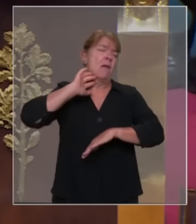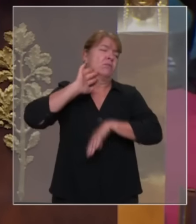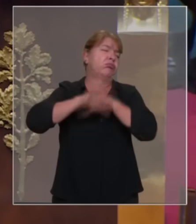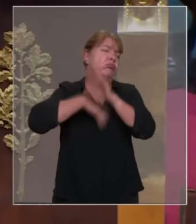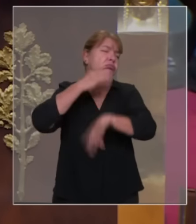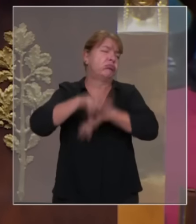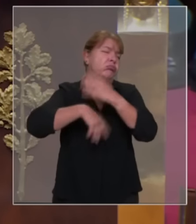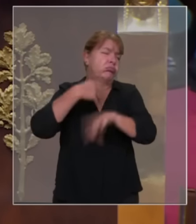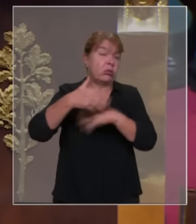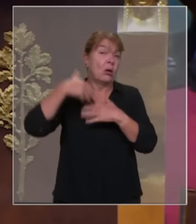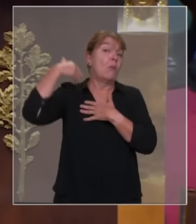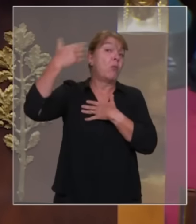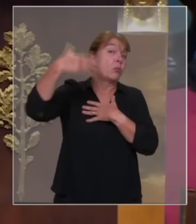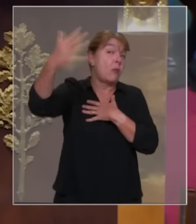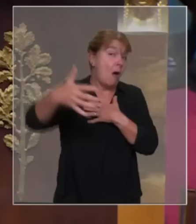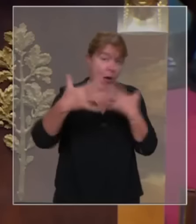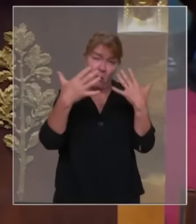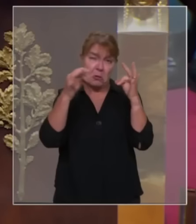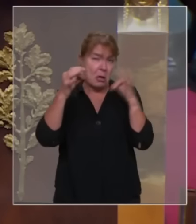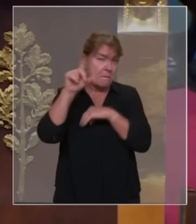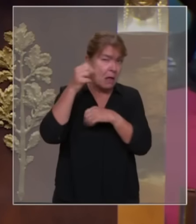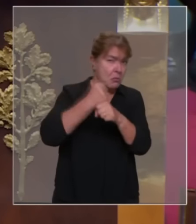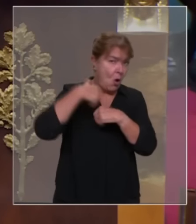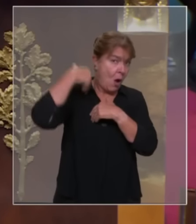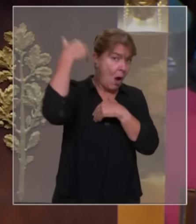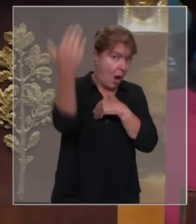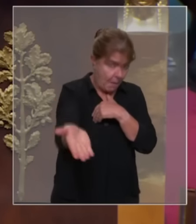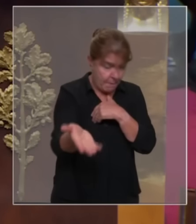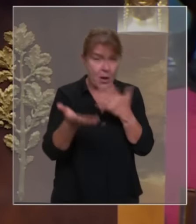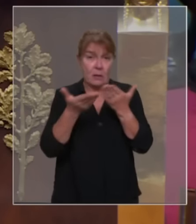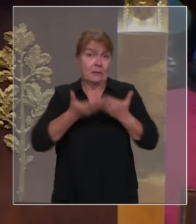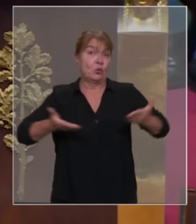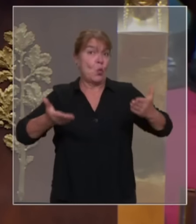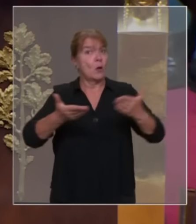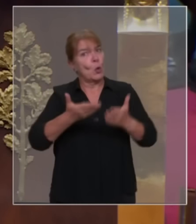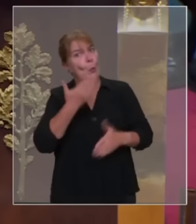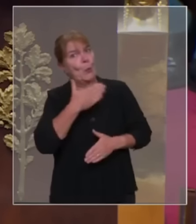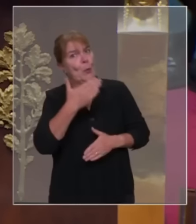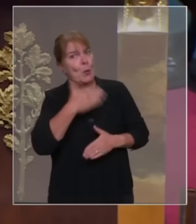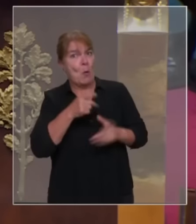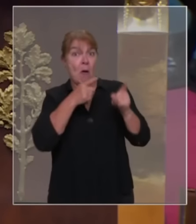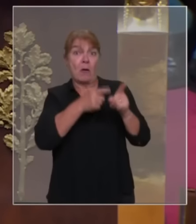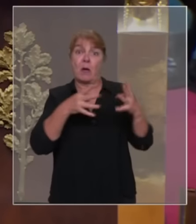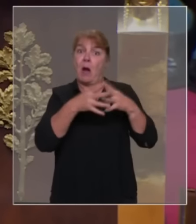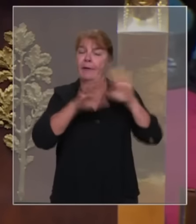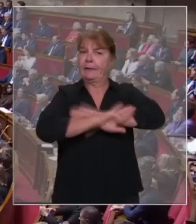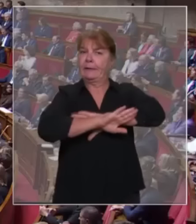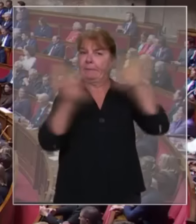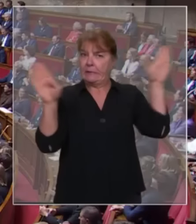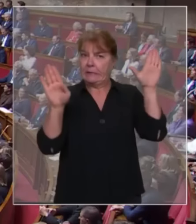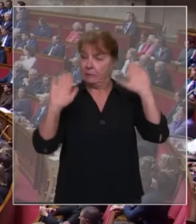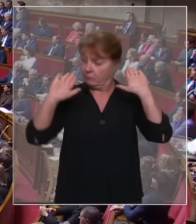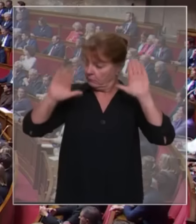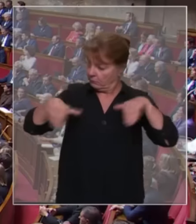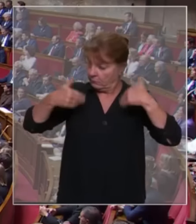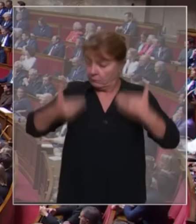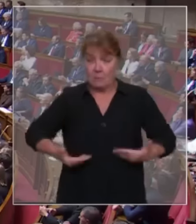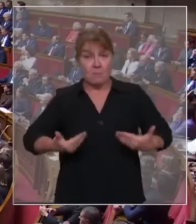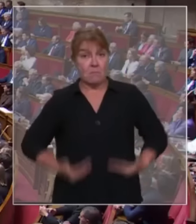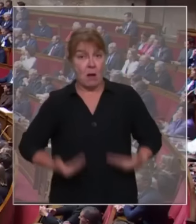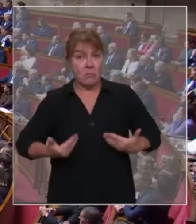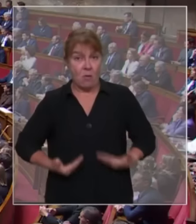Des décennies plus tard, dans un moment heureusement moins dramatique, cette exigence « faire beaucoup »